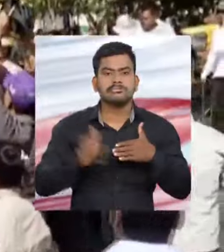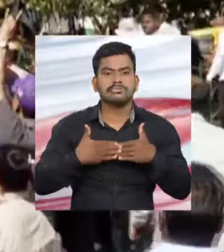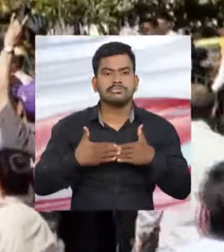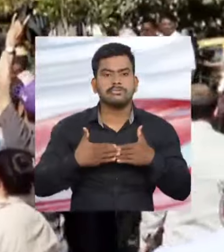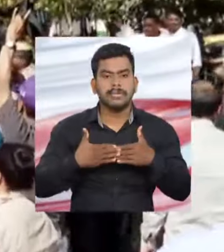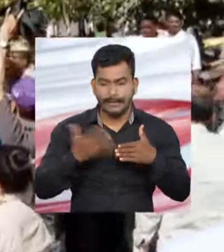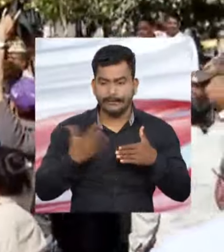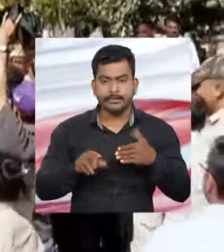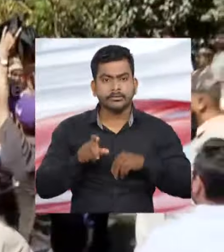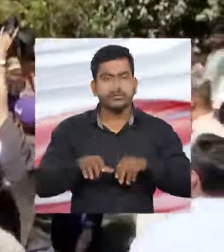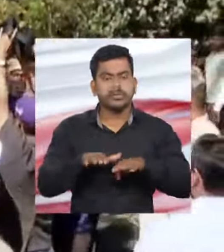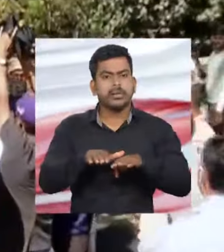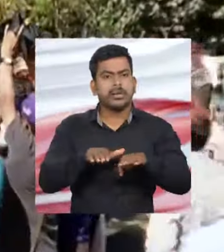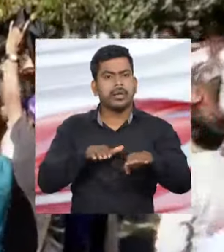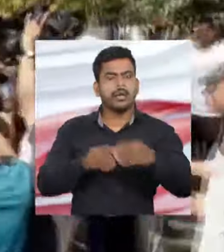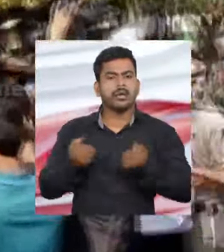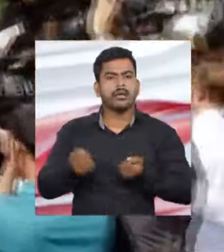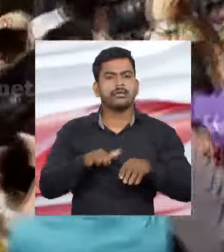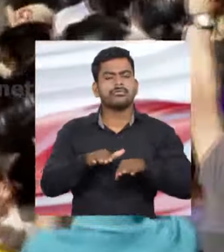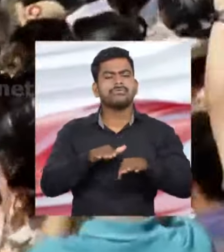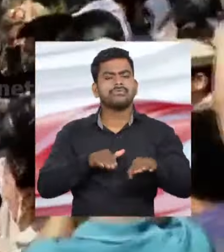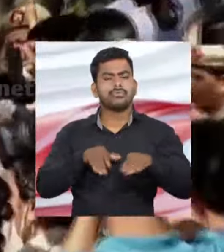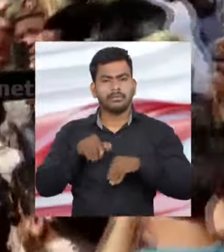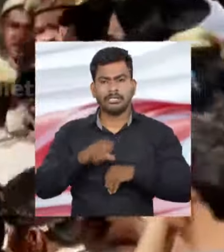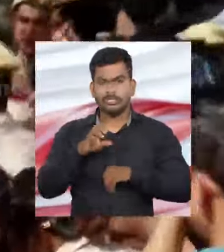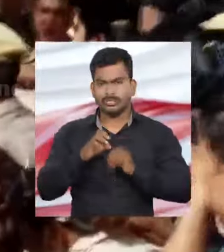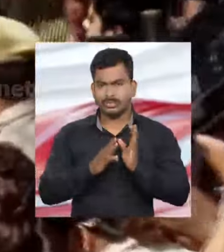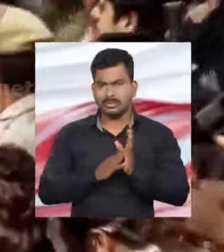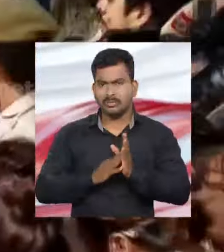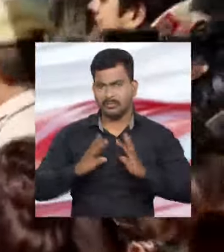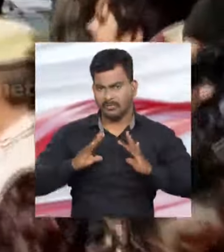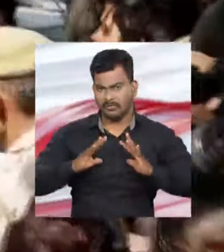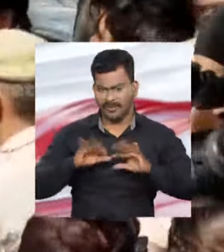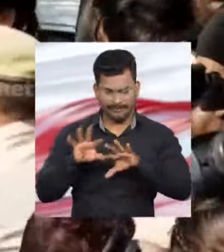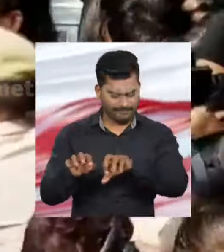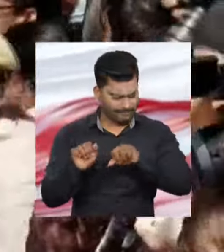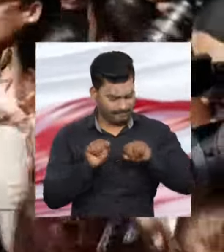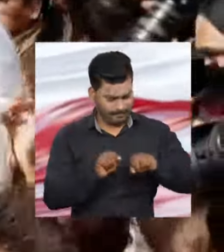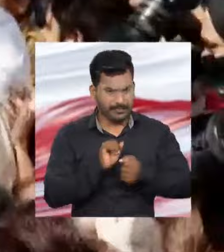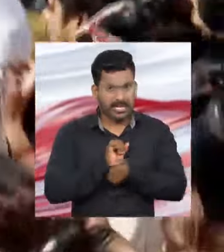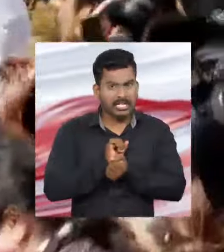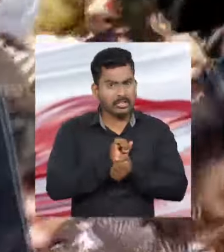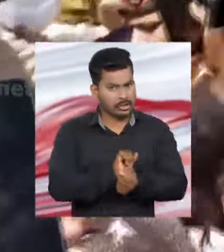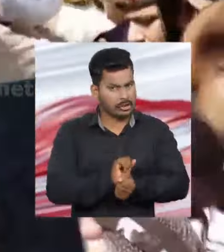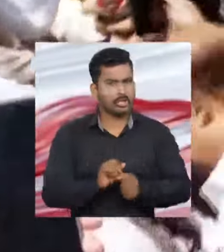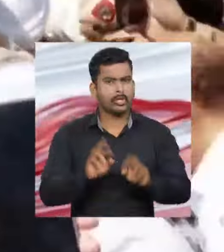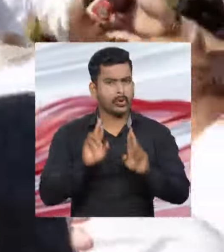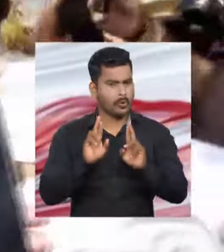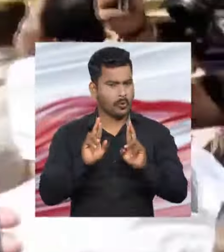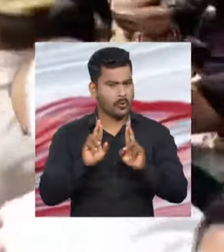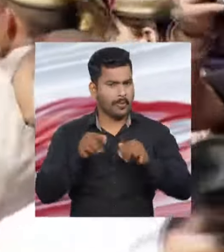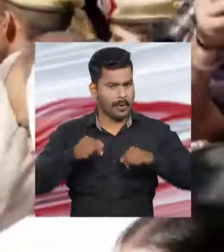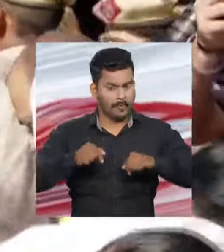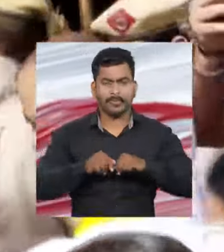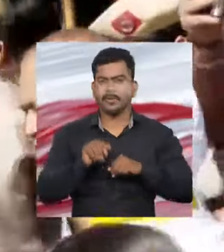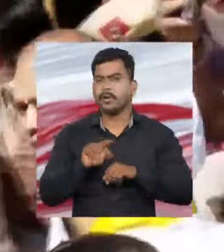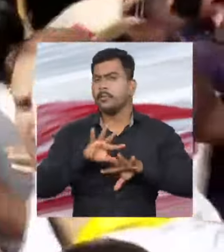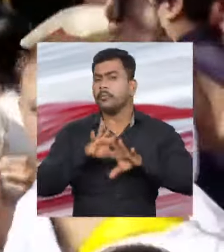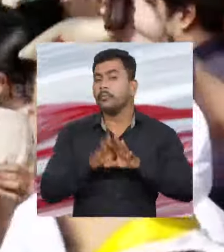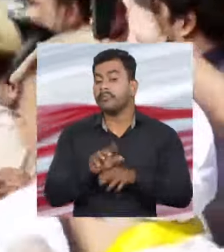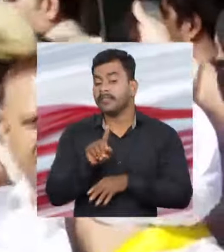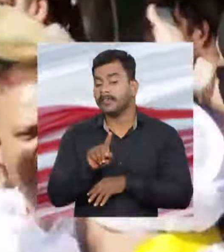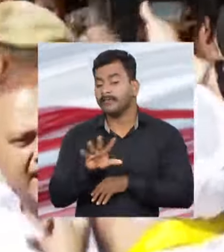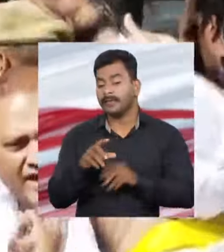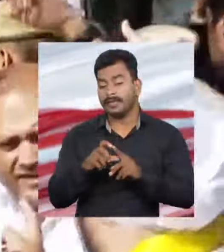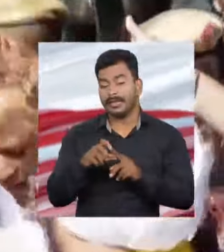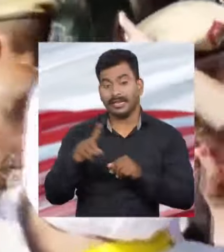പ്രതിഷേധത്തിലേക്ക് പ്രവർത്തകർ കഴിഞ്ഞു. അല്പസമയത്തിനുള്ളിൽ മുഖ്യമന്ത്രി കെജ്രിവാളിനെ ഈ തീഹാർ ജയിലിലേക്ക് കൊണ്ടുവരാനായി പോവുകയാണ്. 15 ദിവസത്തെ ജുഡീഷ്യൽ